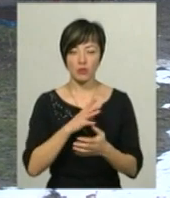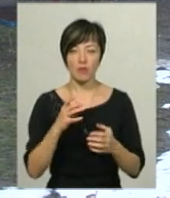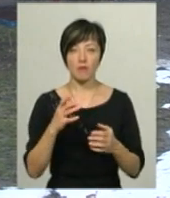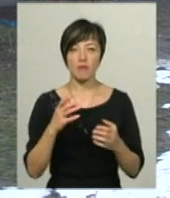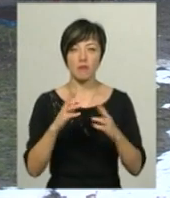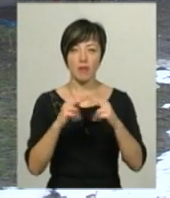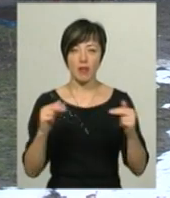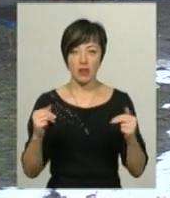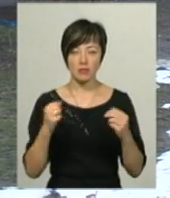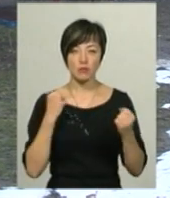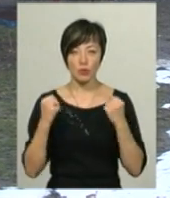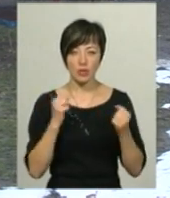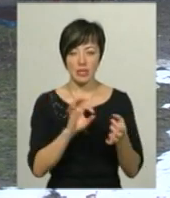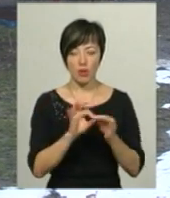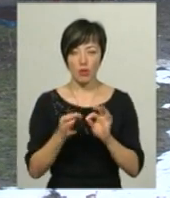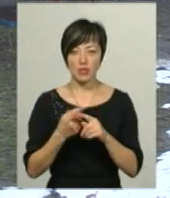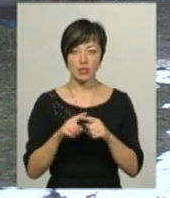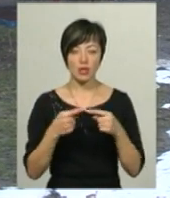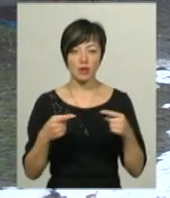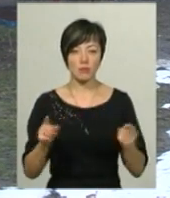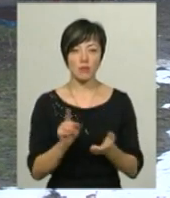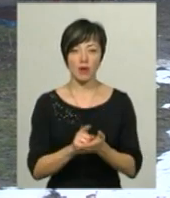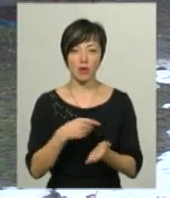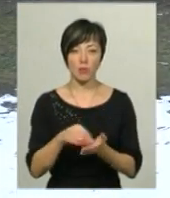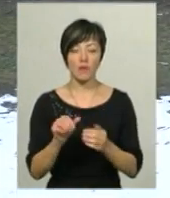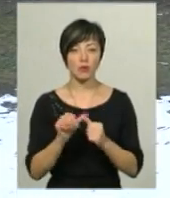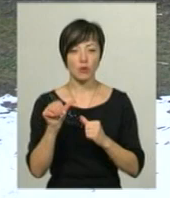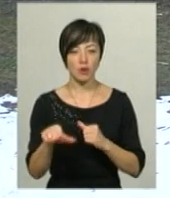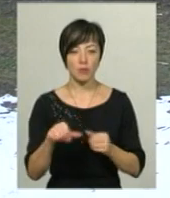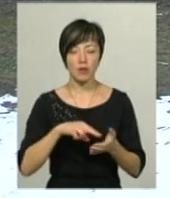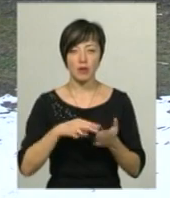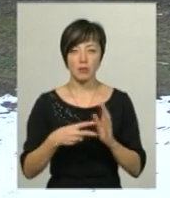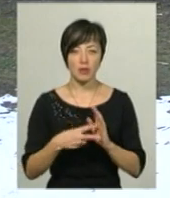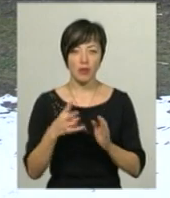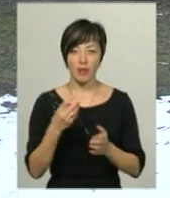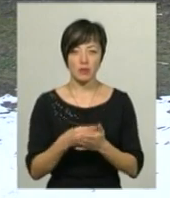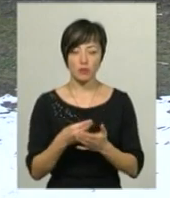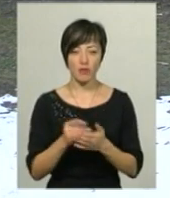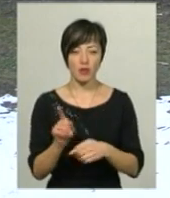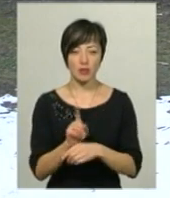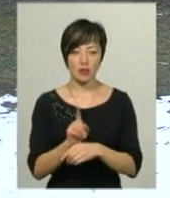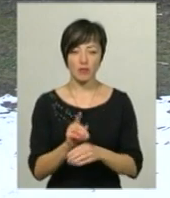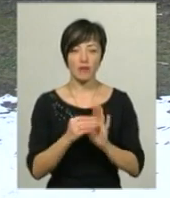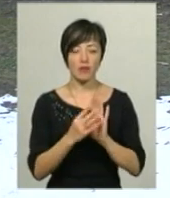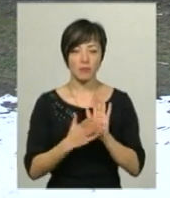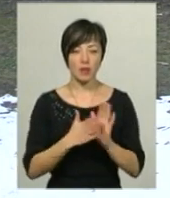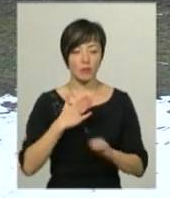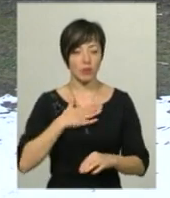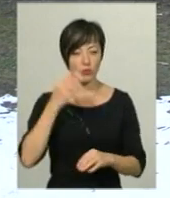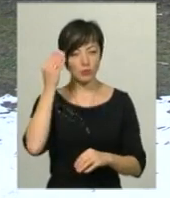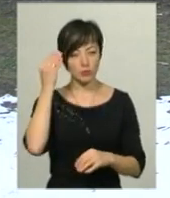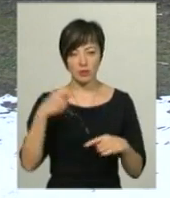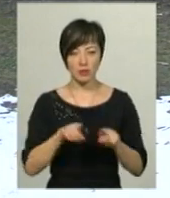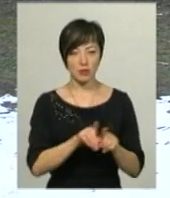Хоча, за логікою речей, ці речі мали би купуватися окремо. Передбачено не ціновий критерій, і він виписаний, на мою думку, не